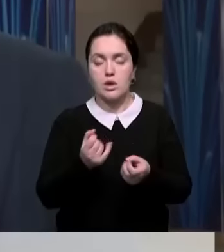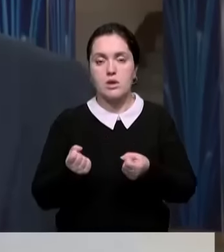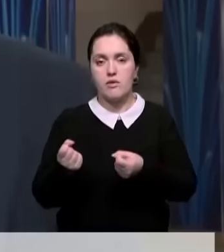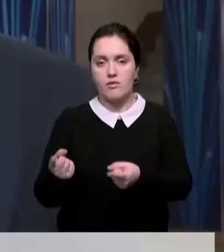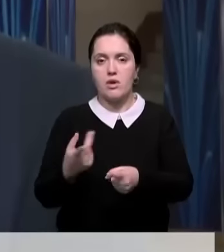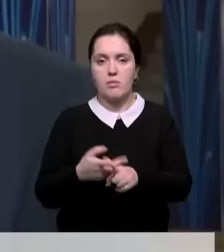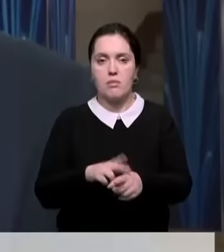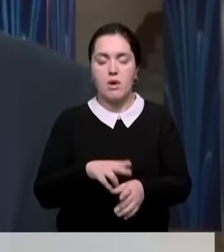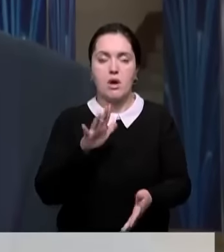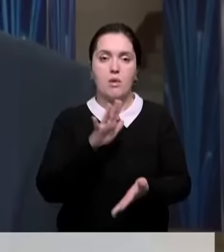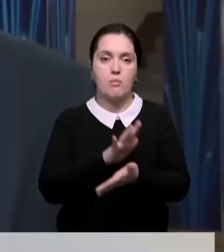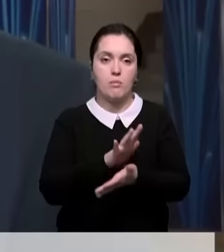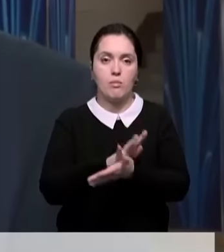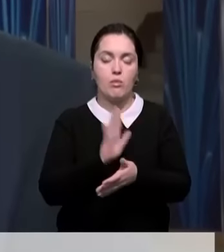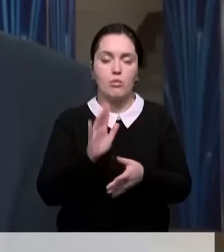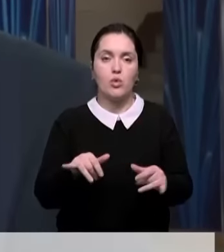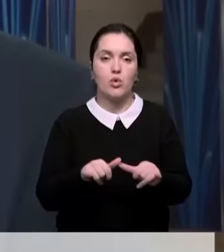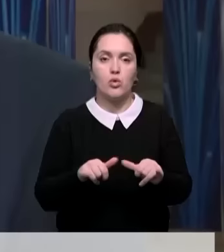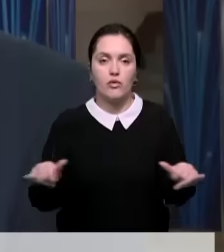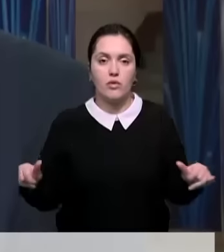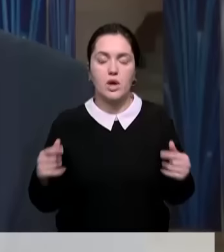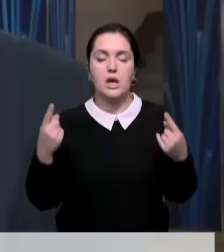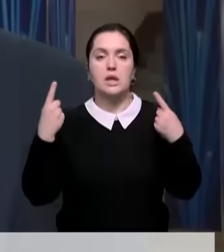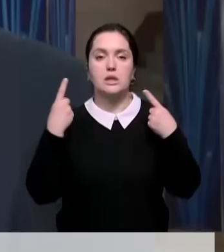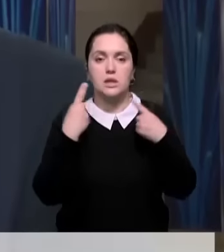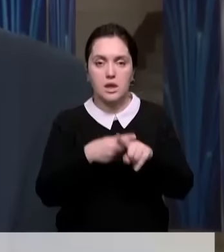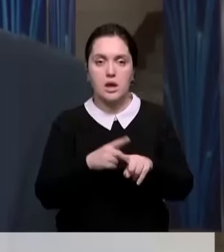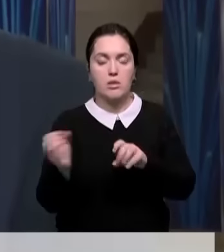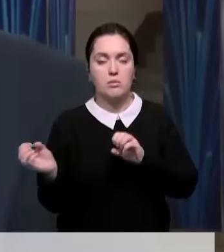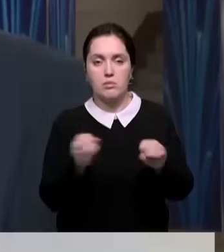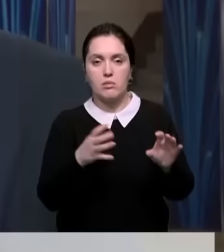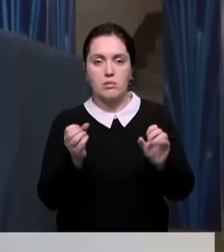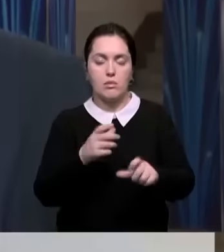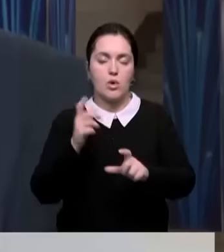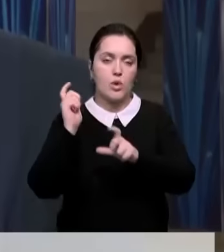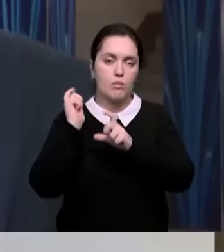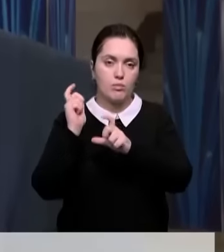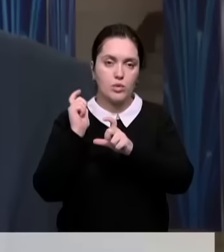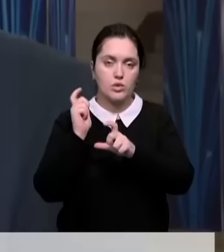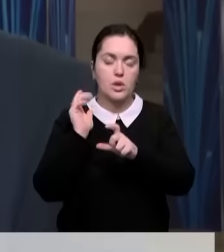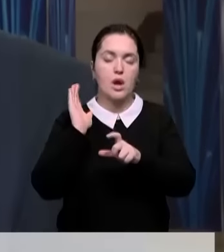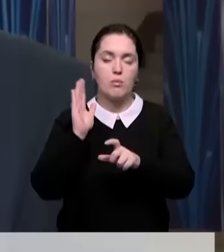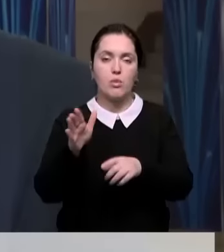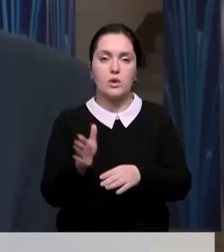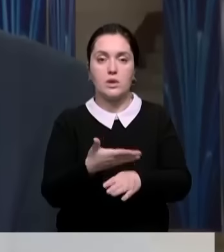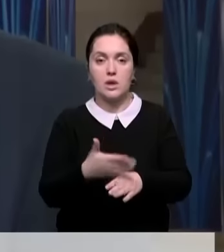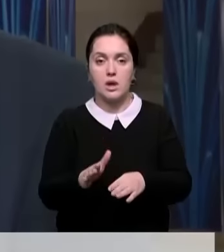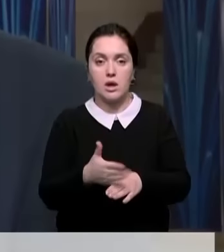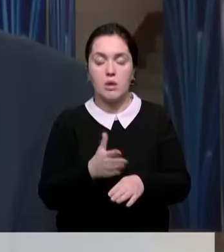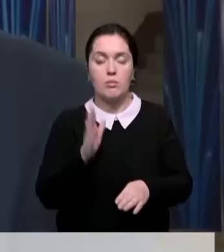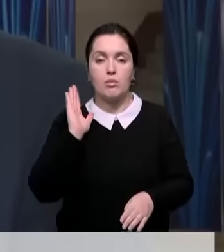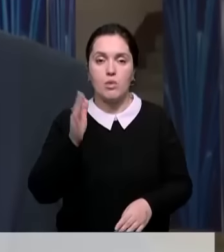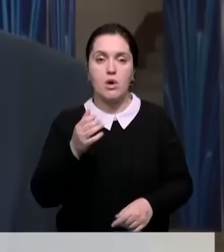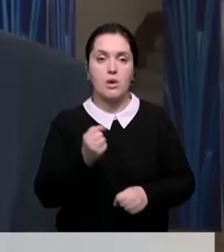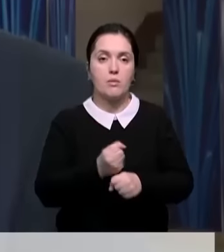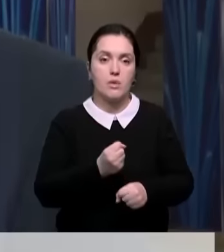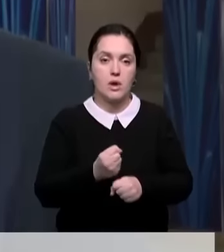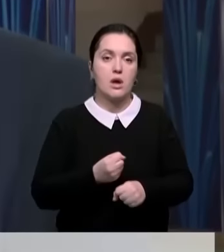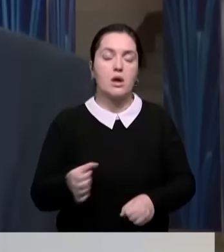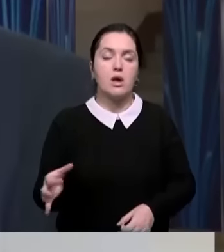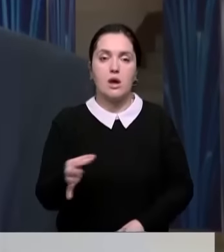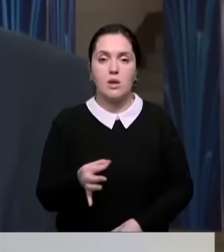бытовых отходов. Необходимо увеличить число техники, которая вывозит мусор, и упорядочить полигоны. Что касается переработки отходов, то в